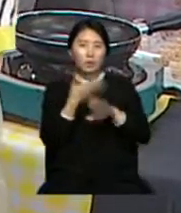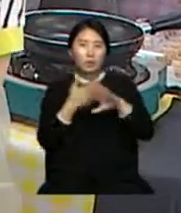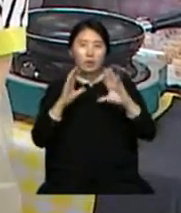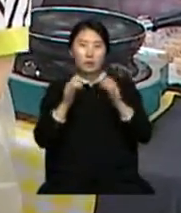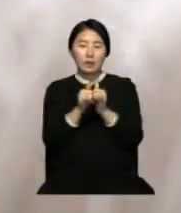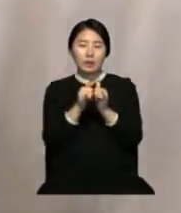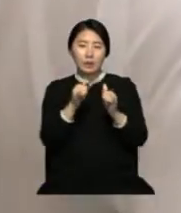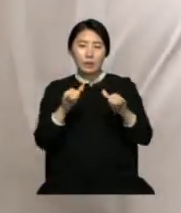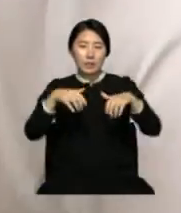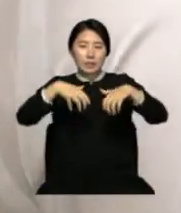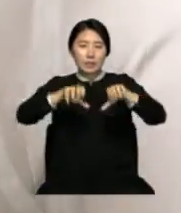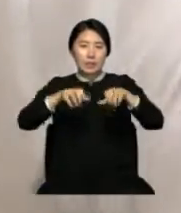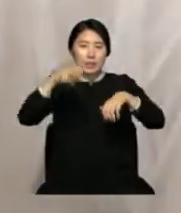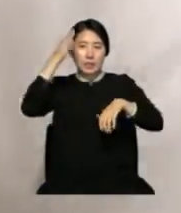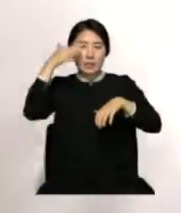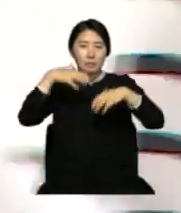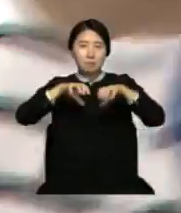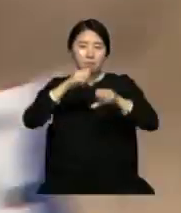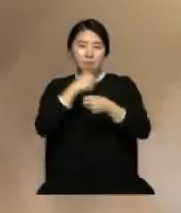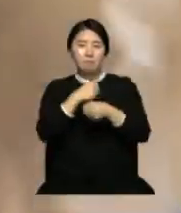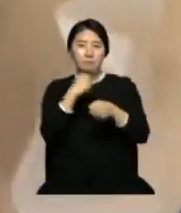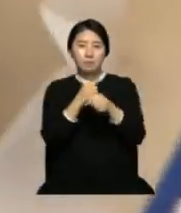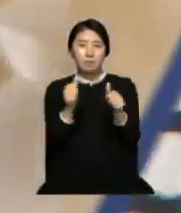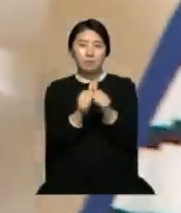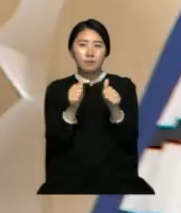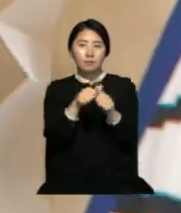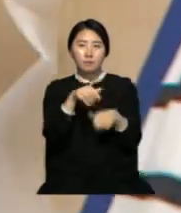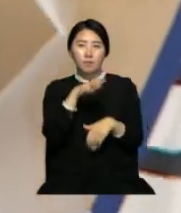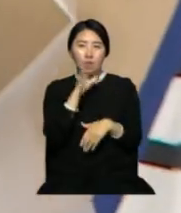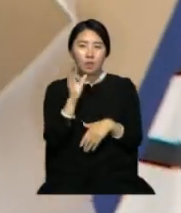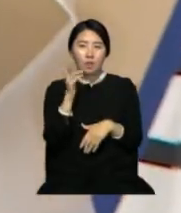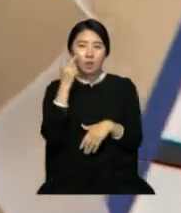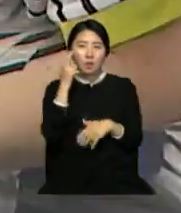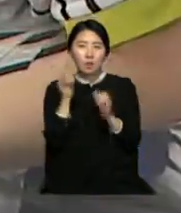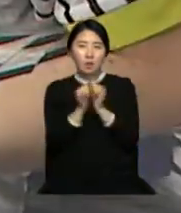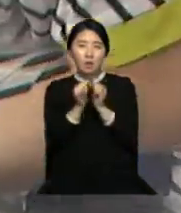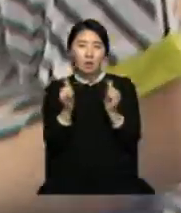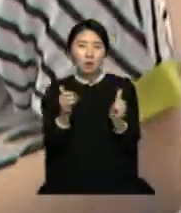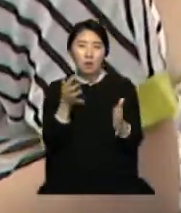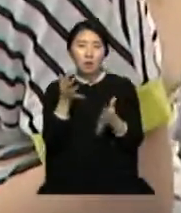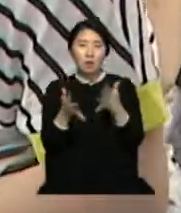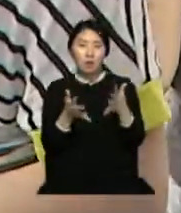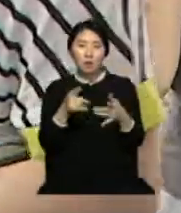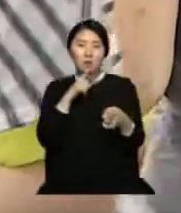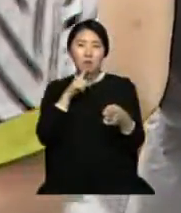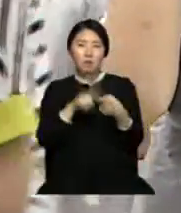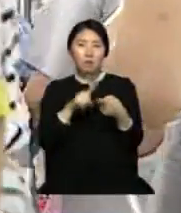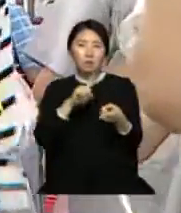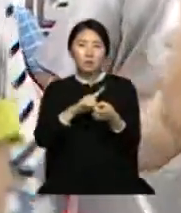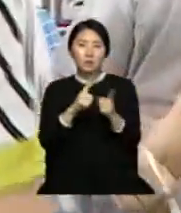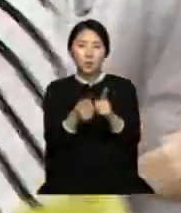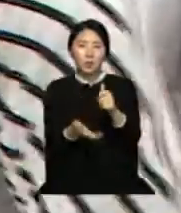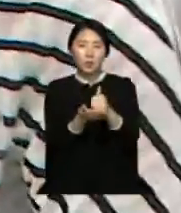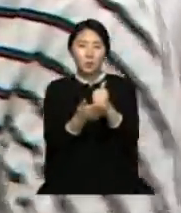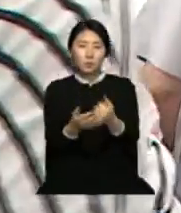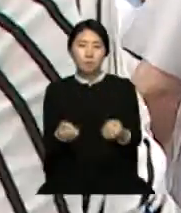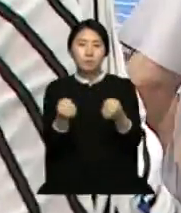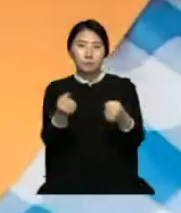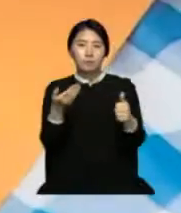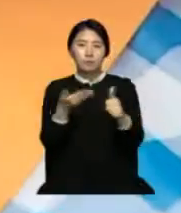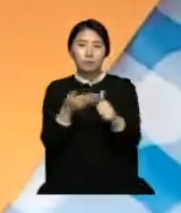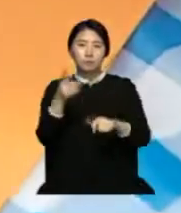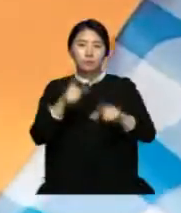없습니다. 남자 어르신과 외국인들이 만나다 보니 서툰 모습은 당연. 하지만 서로를 치켜세우고 응원하는 모습